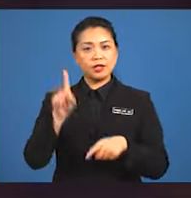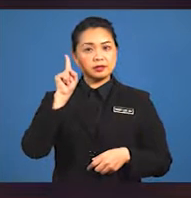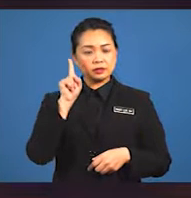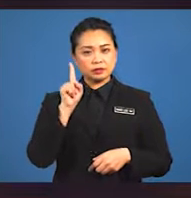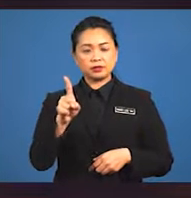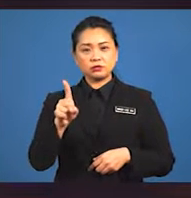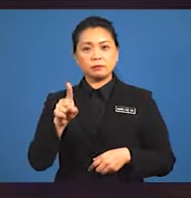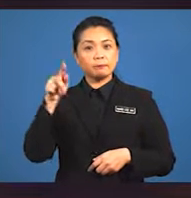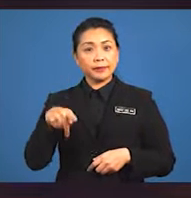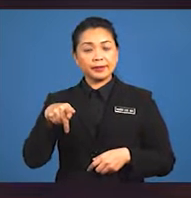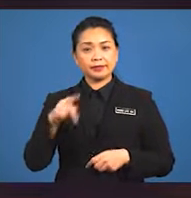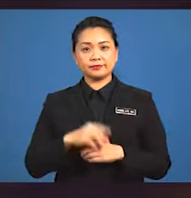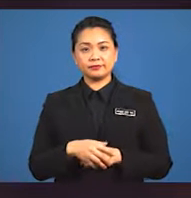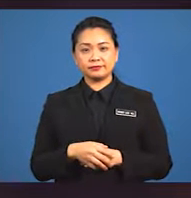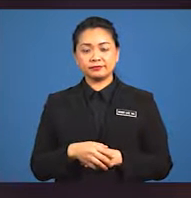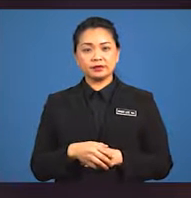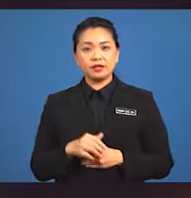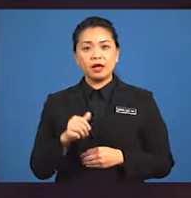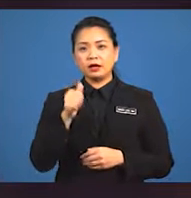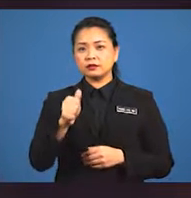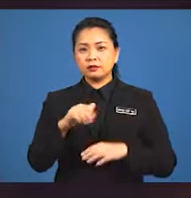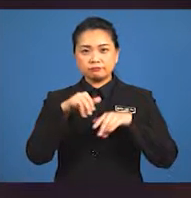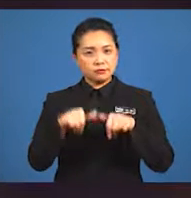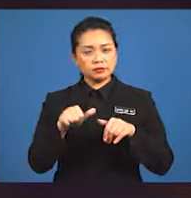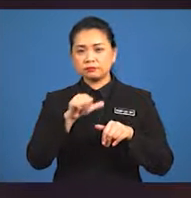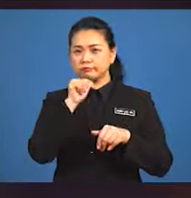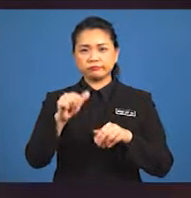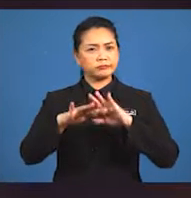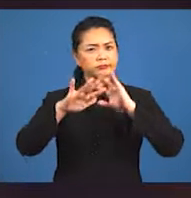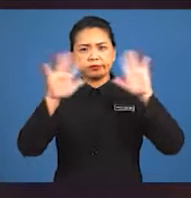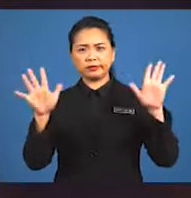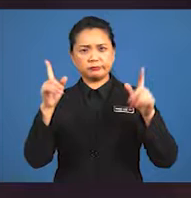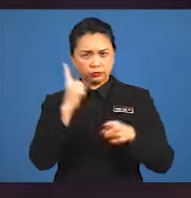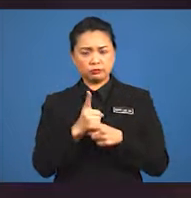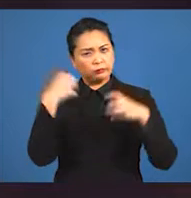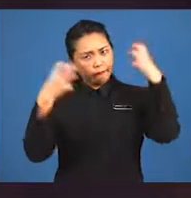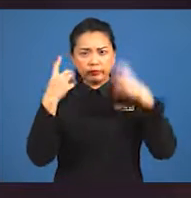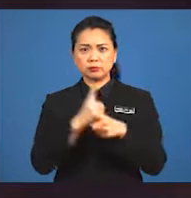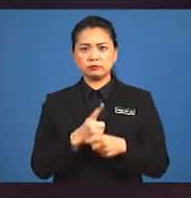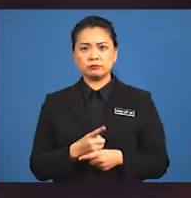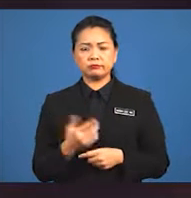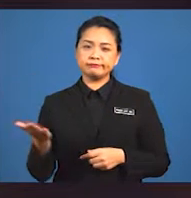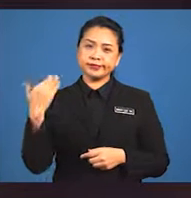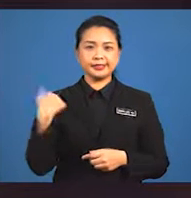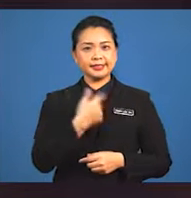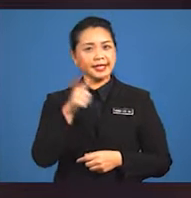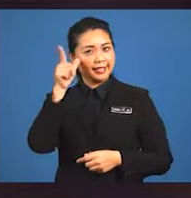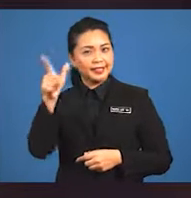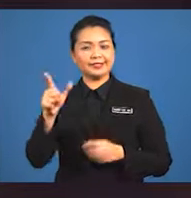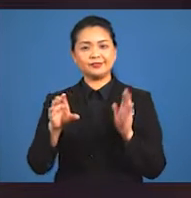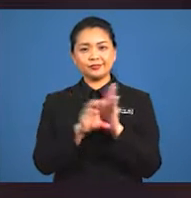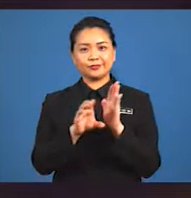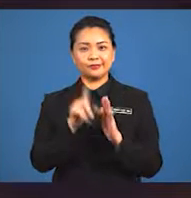pemalar. Anda masih tidak jelas bukan dengan hanya melihat rumus? Mari kita lihat contoh yang